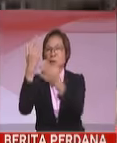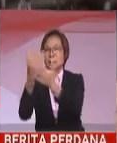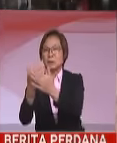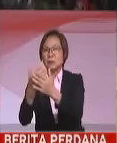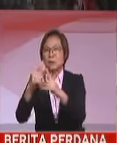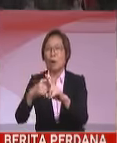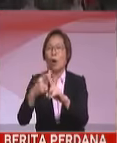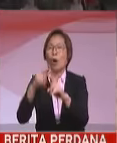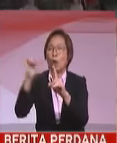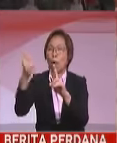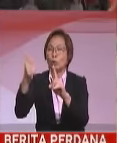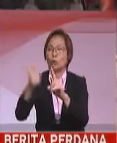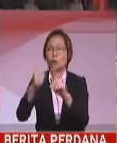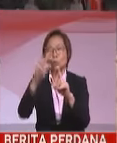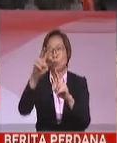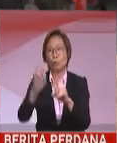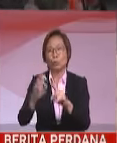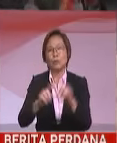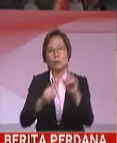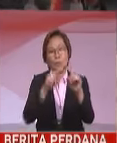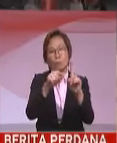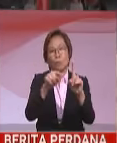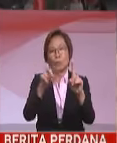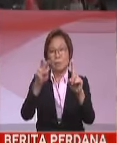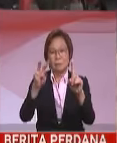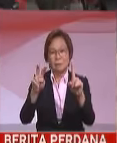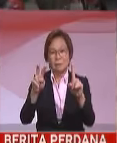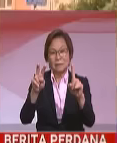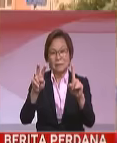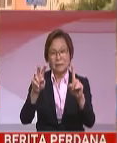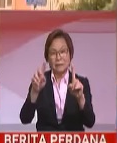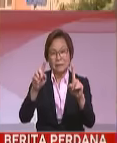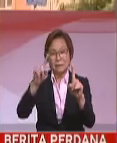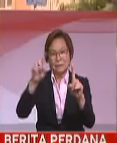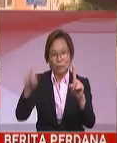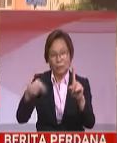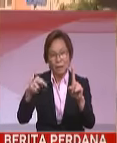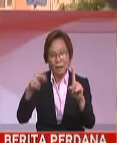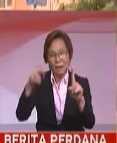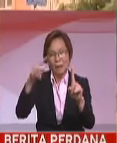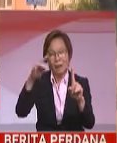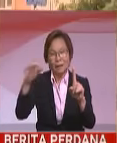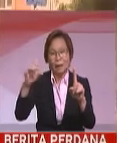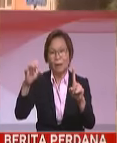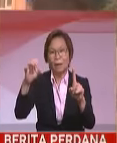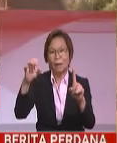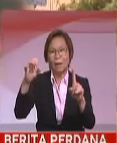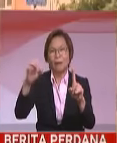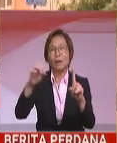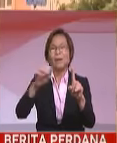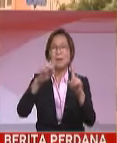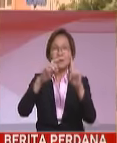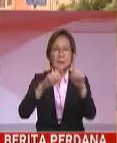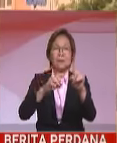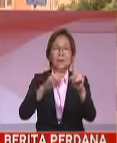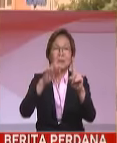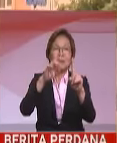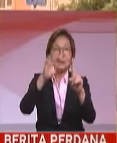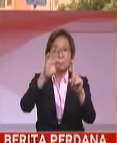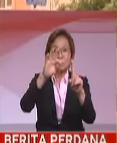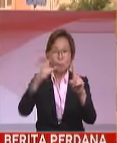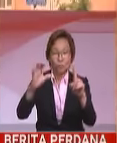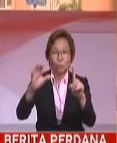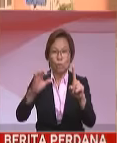sekitar 1.2 darjah Celsius di atas garis dasar 1850 hingga 1900,